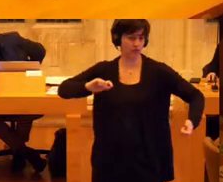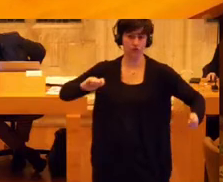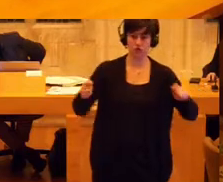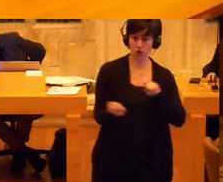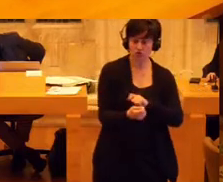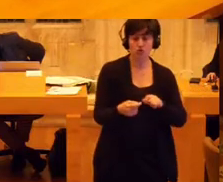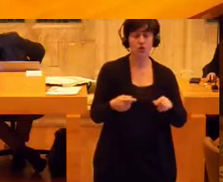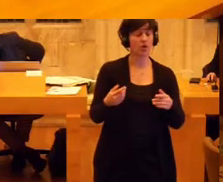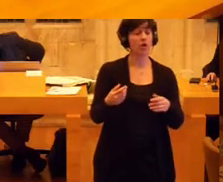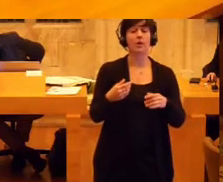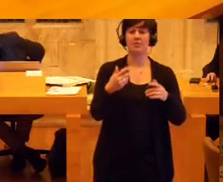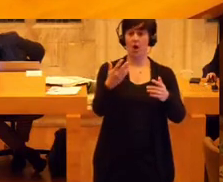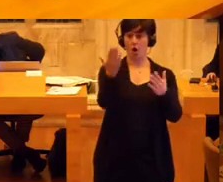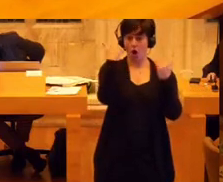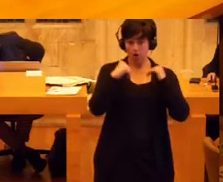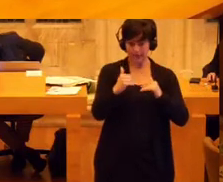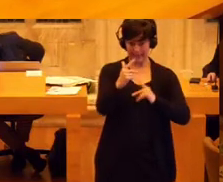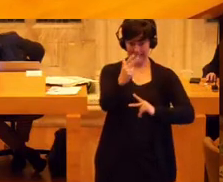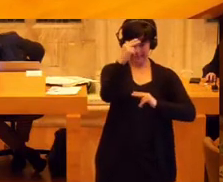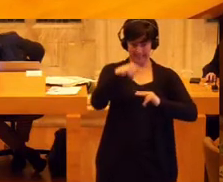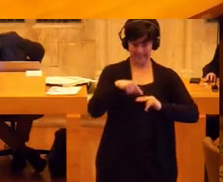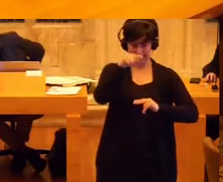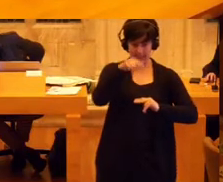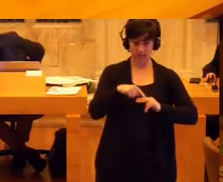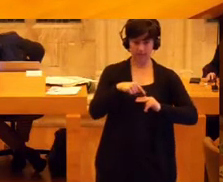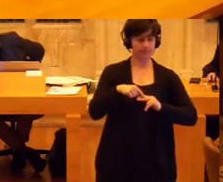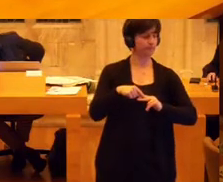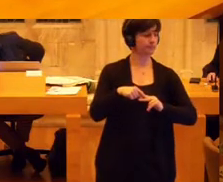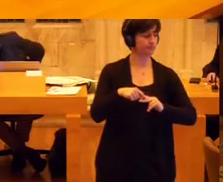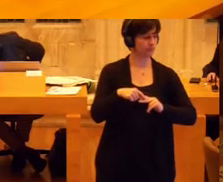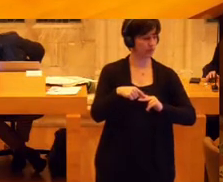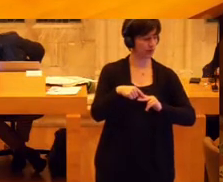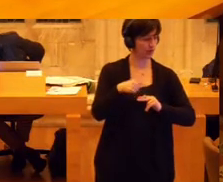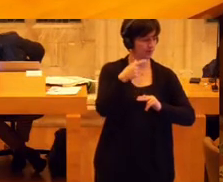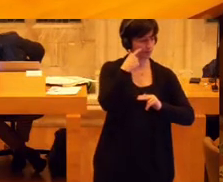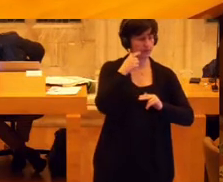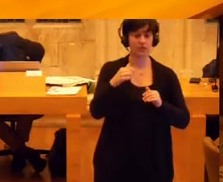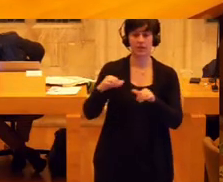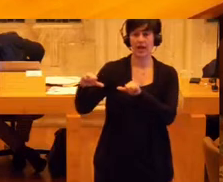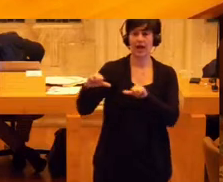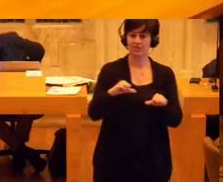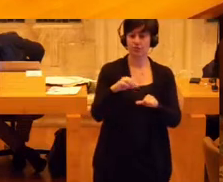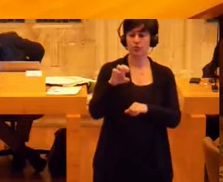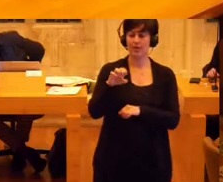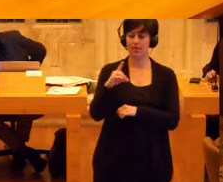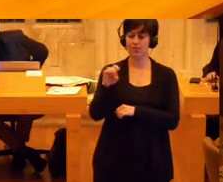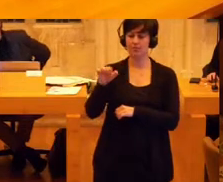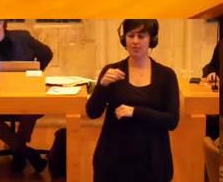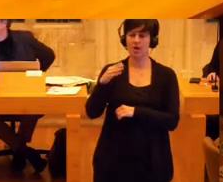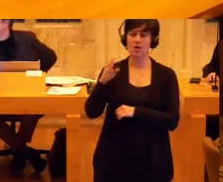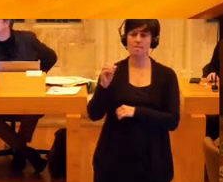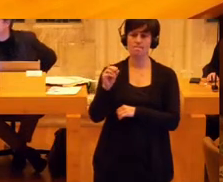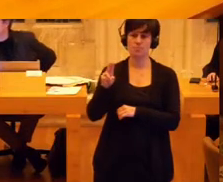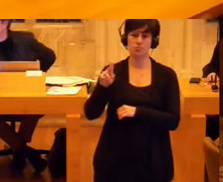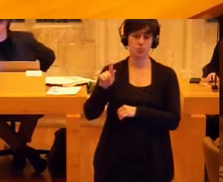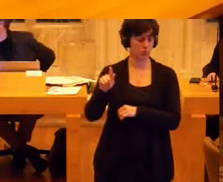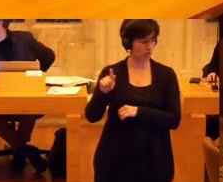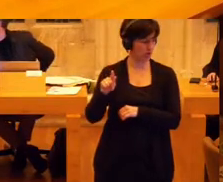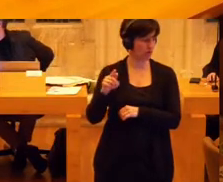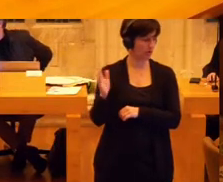ici en descendant ensuite, on a la jonction avec Édimbourg, l'avenue d'Édimbourg, qu'on va voir par la suite. Je ne sais pas si on peut